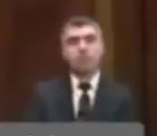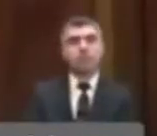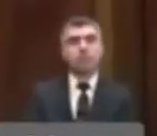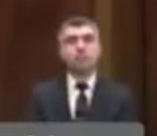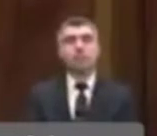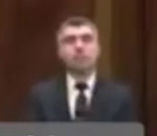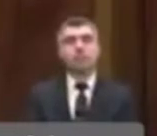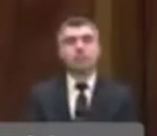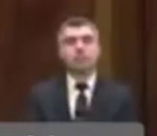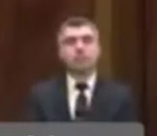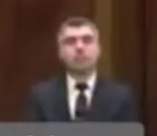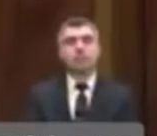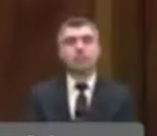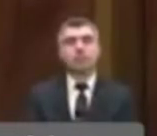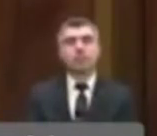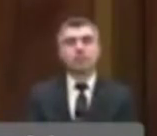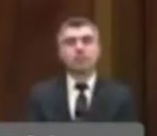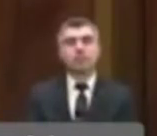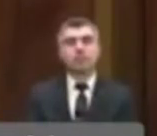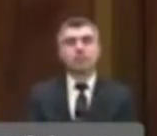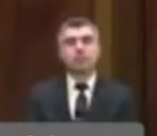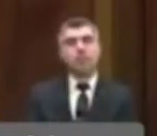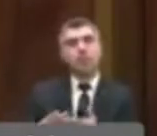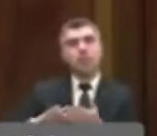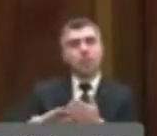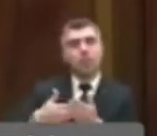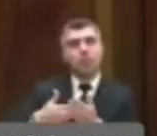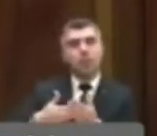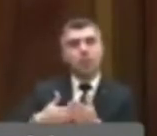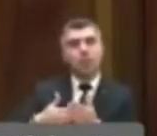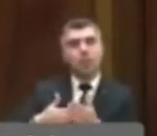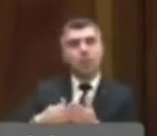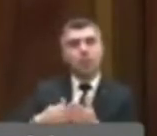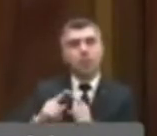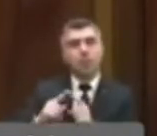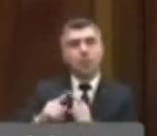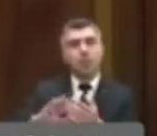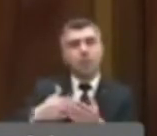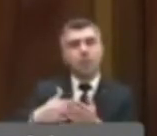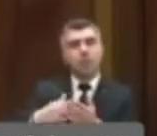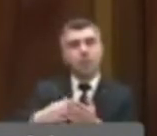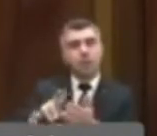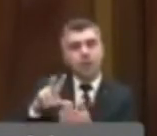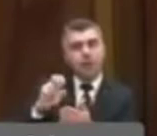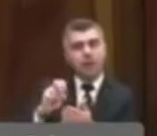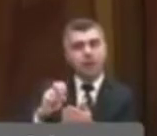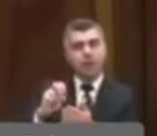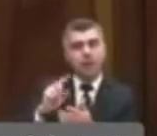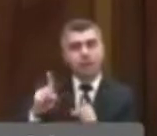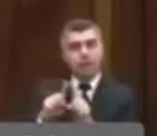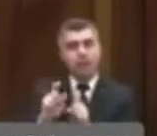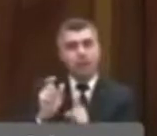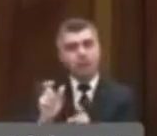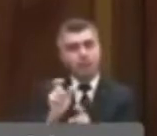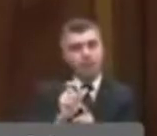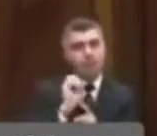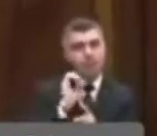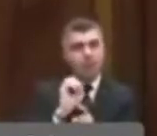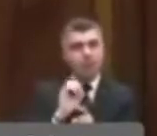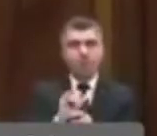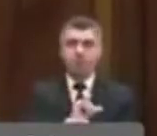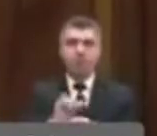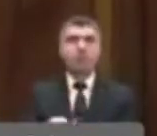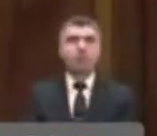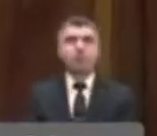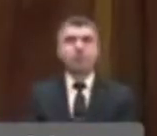لا هو لا لا يعني كل شيء كبير على هاد المواضيع، كل شيء كبير على هاد المواضيع.